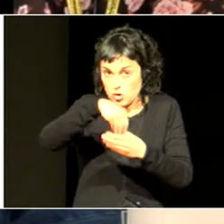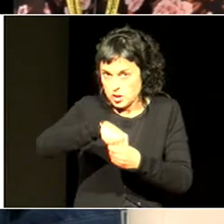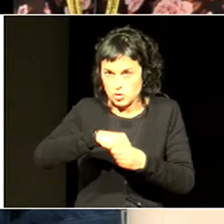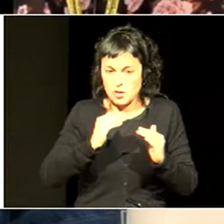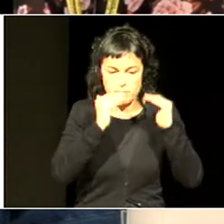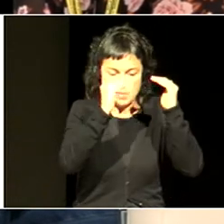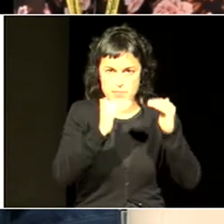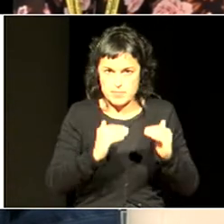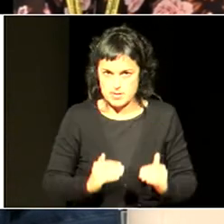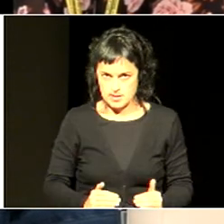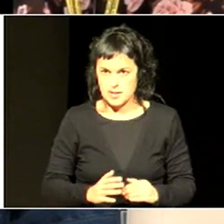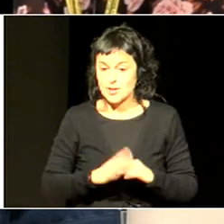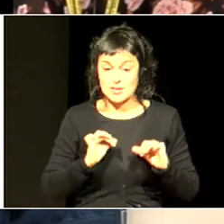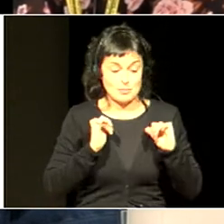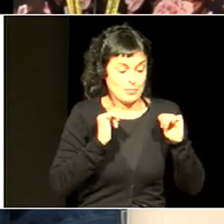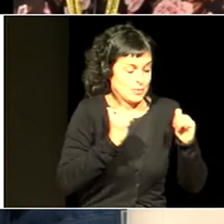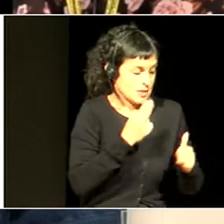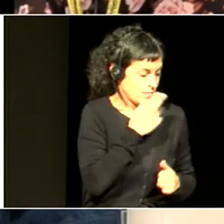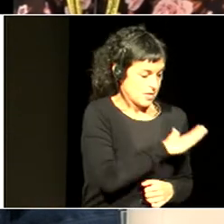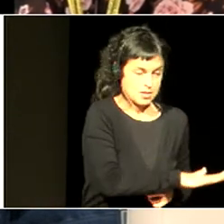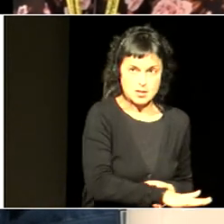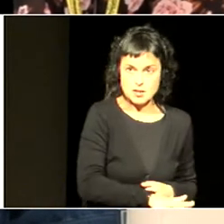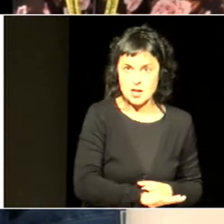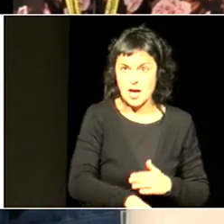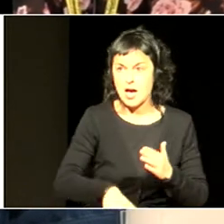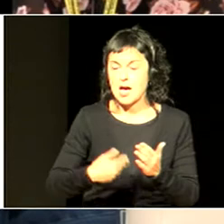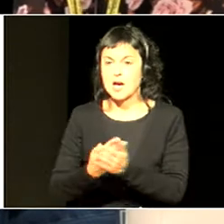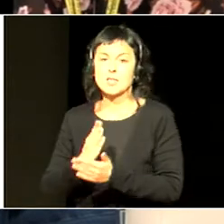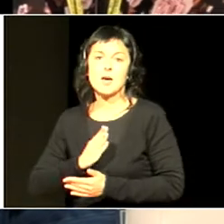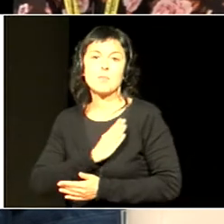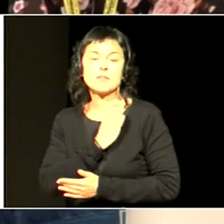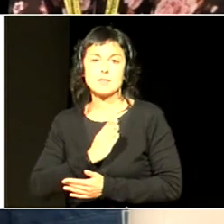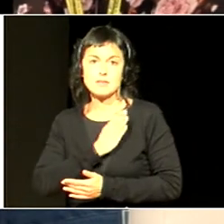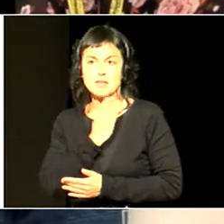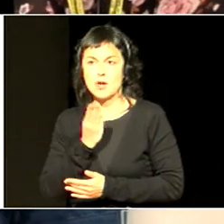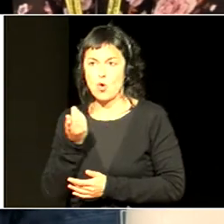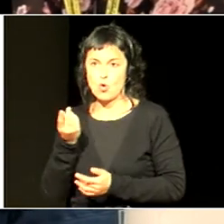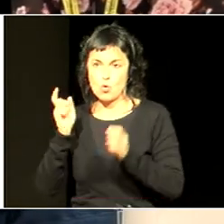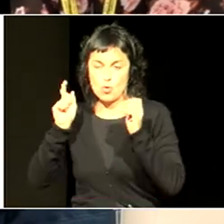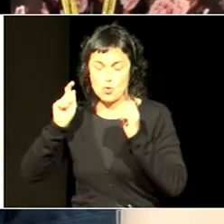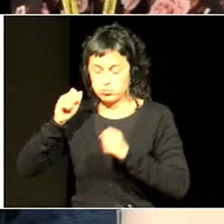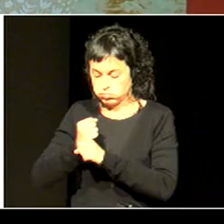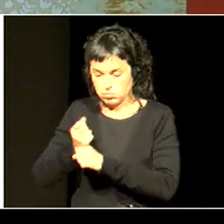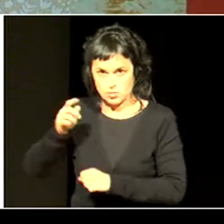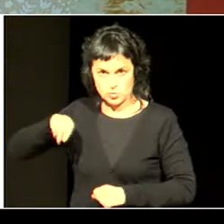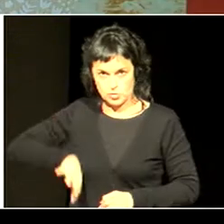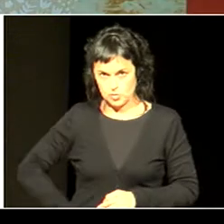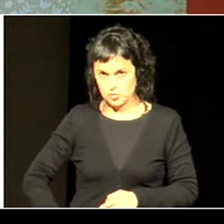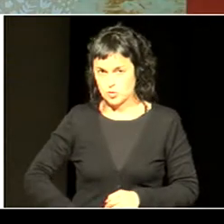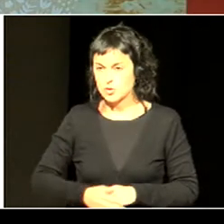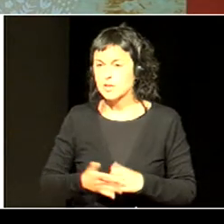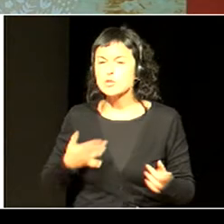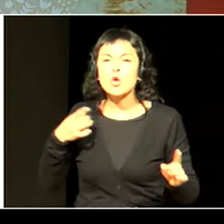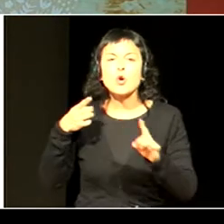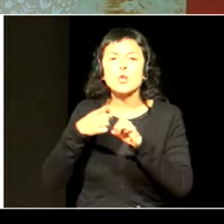aur hezkuntzatik batxilegora eta lanbide heziketara, bai? Eta, bueno, helburua zen elkarbizitza